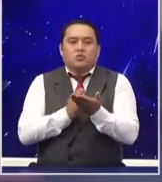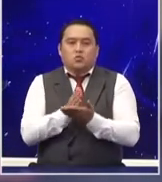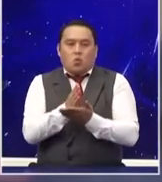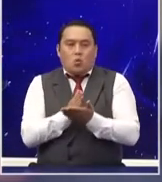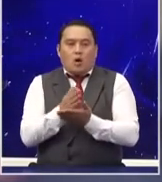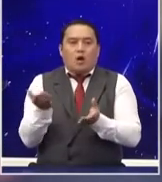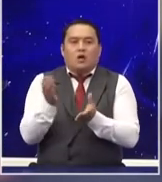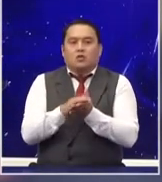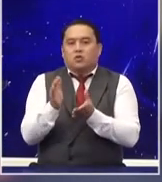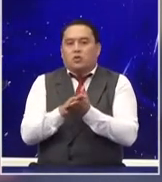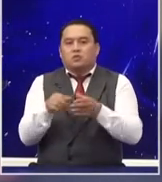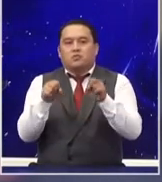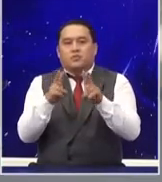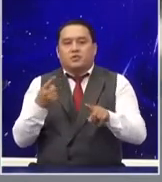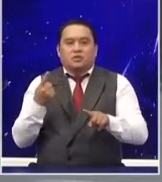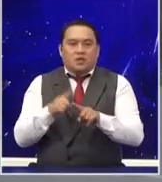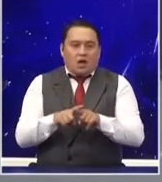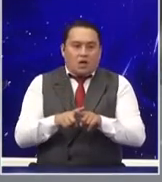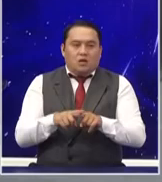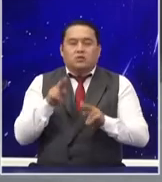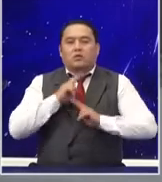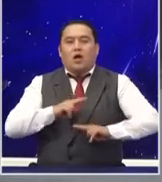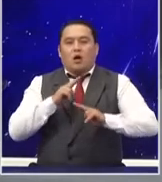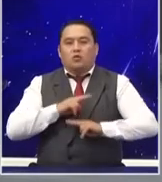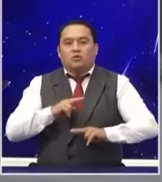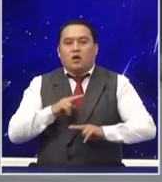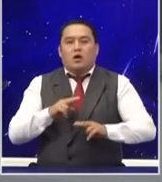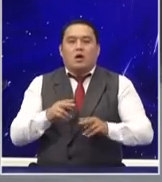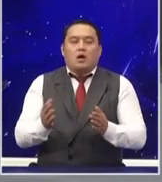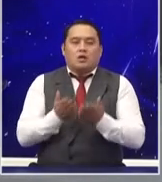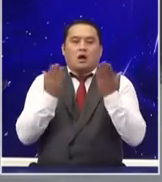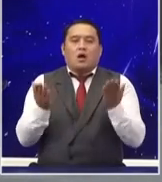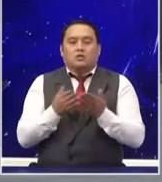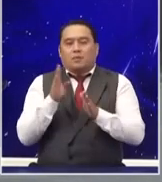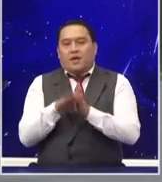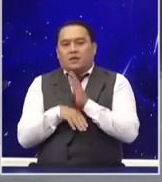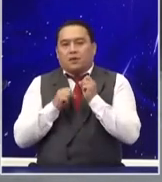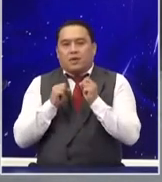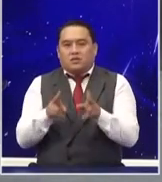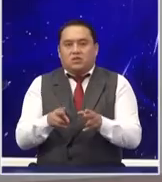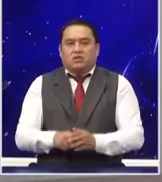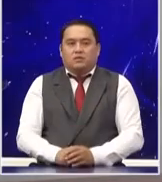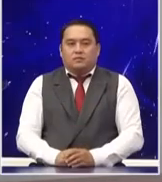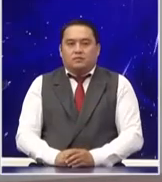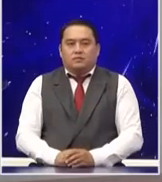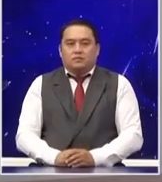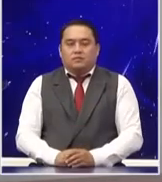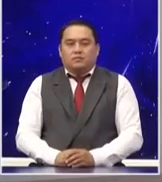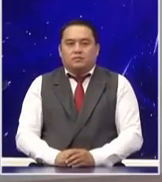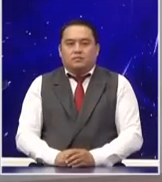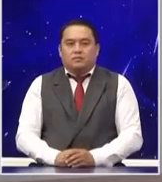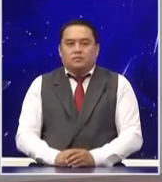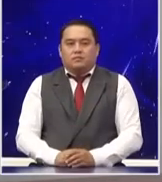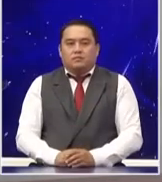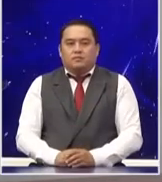и ознакомились со спецтехникой. Сотрудники ОЧС прочитали лекцию о пожарной безопасности. Целью